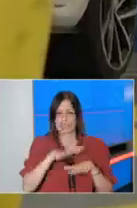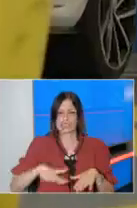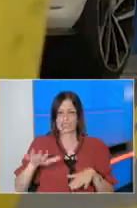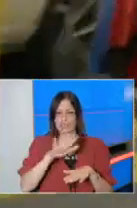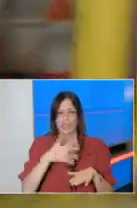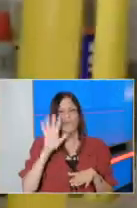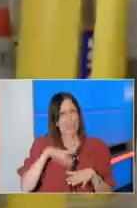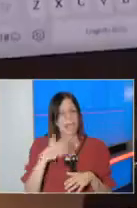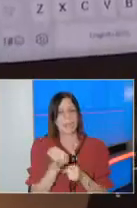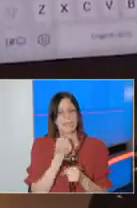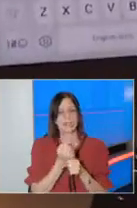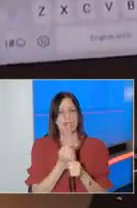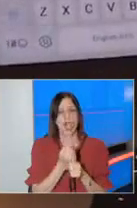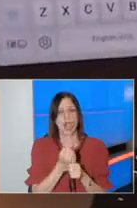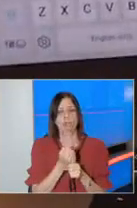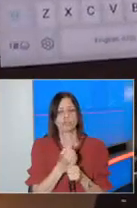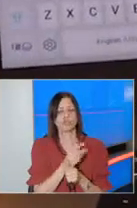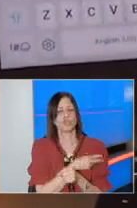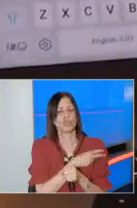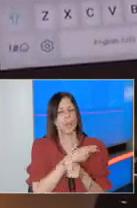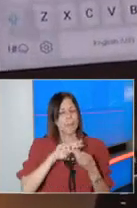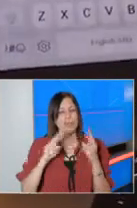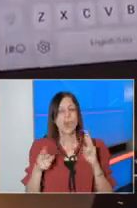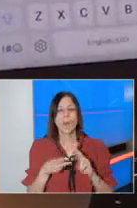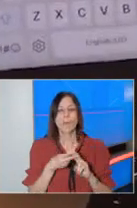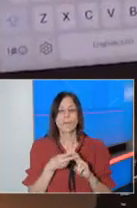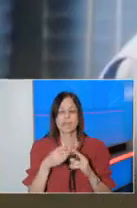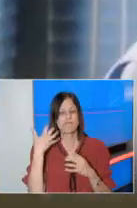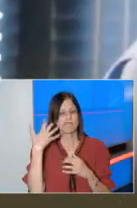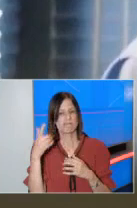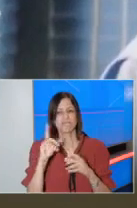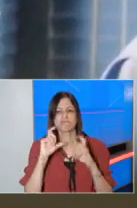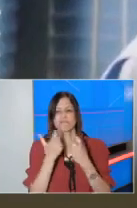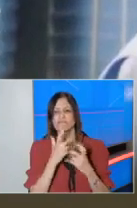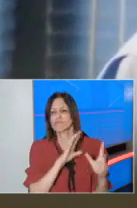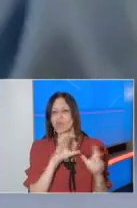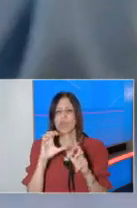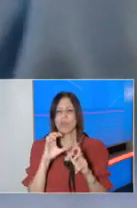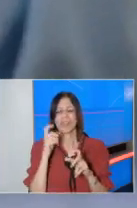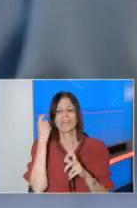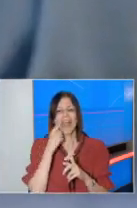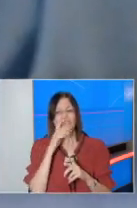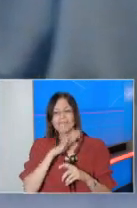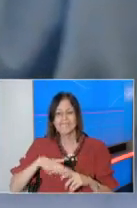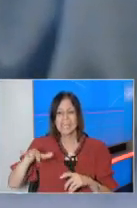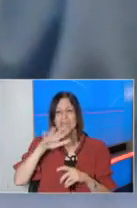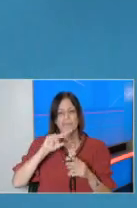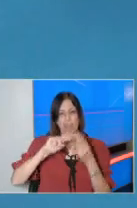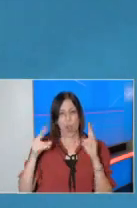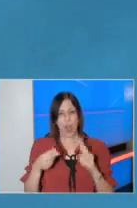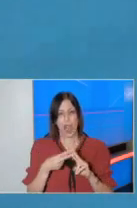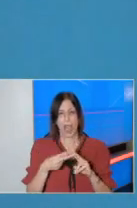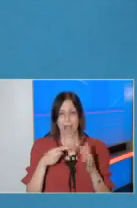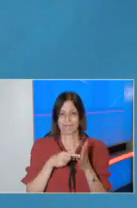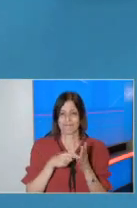וגם מבצע משטרתי בינלאומי מתוחכם הביא למעצרם של 800 עבריינים מסביב לעולם. הכל בגלל